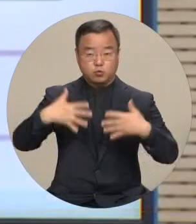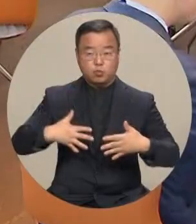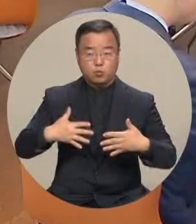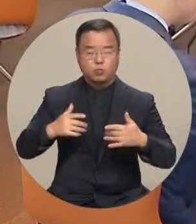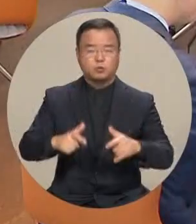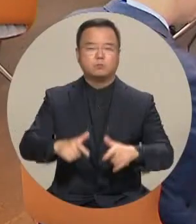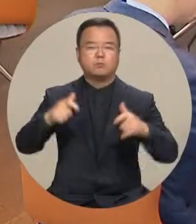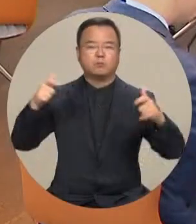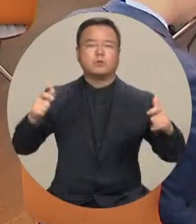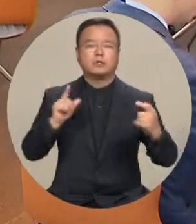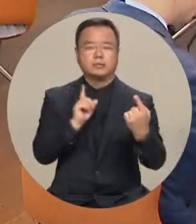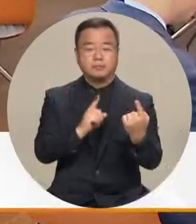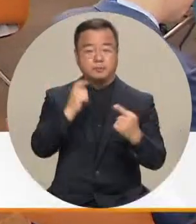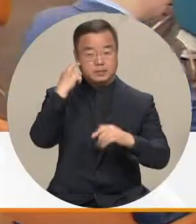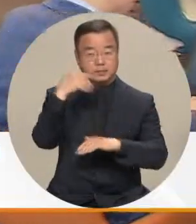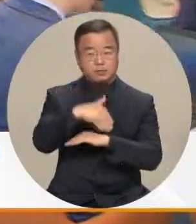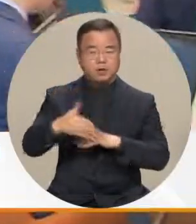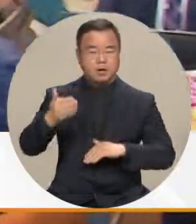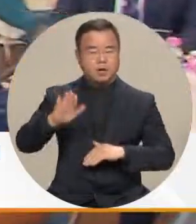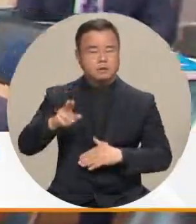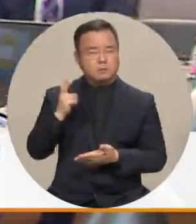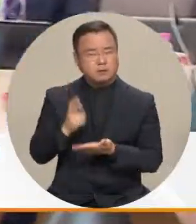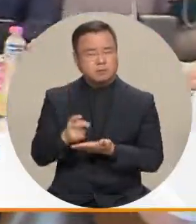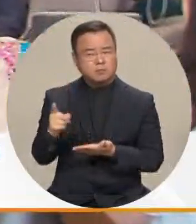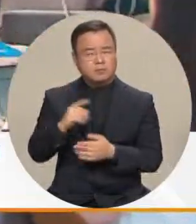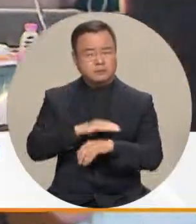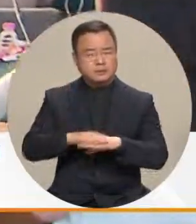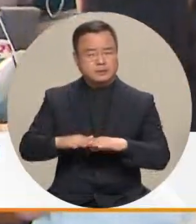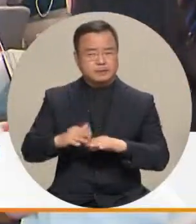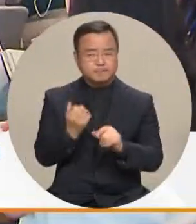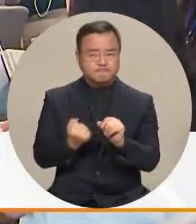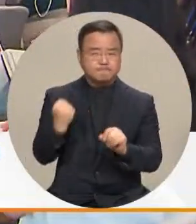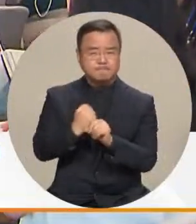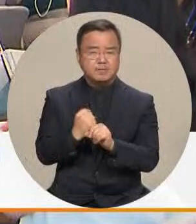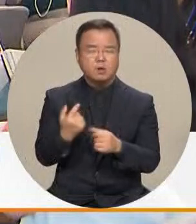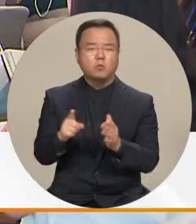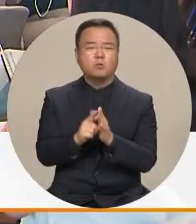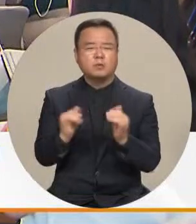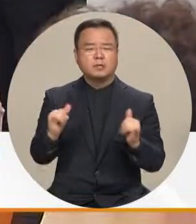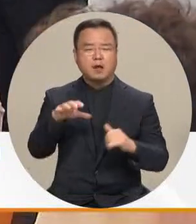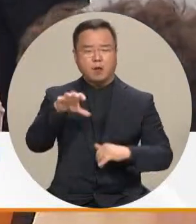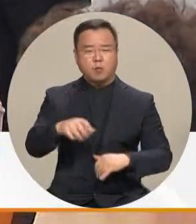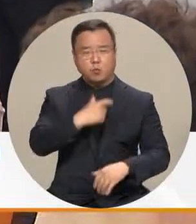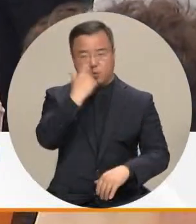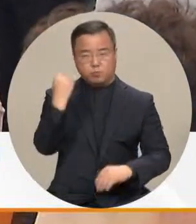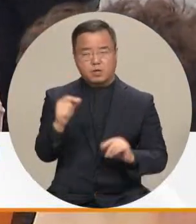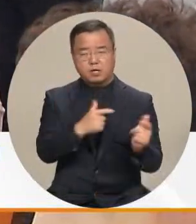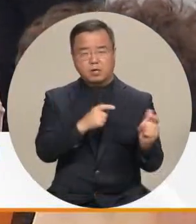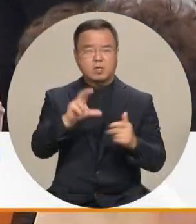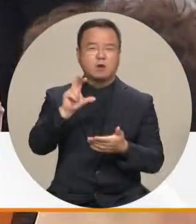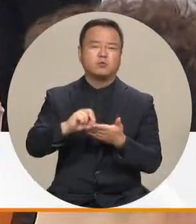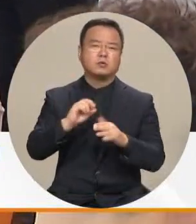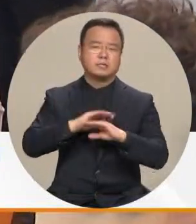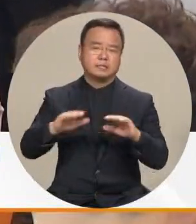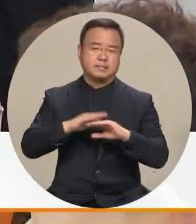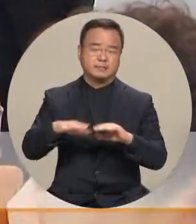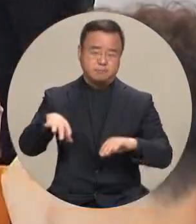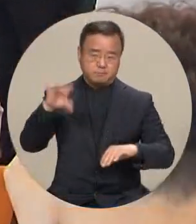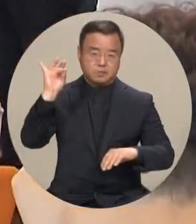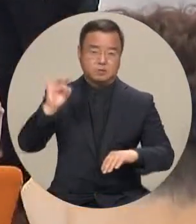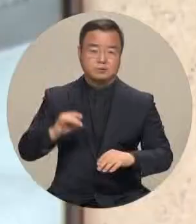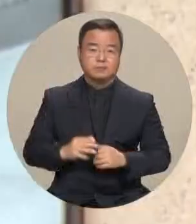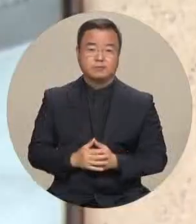계획입니다. 다만 이 제도가 제대로 안착하려면 인력과 공간 부족 등 고질적인 문제부터 해결해야